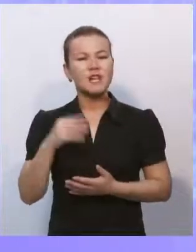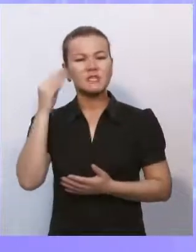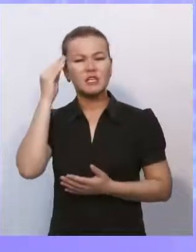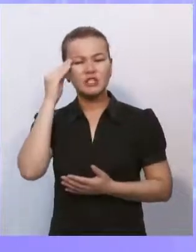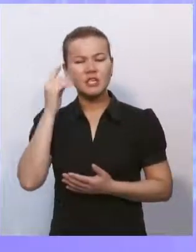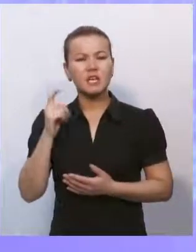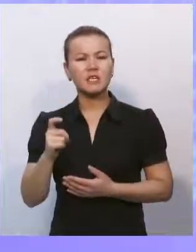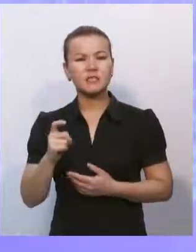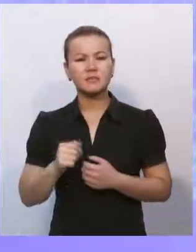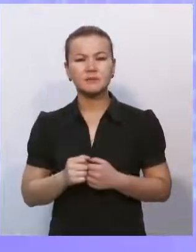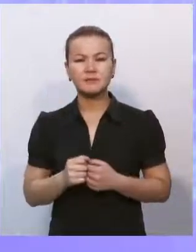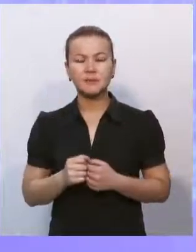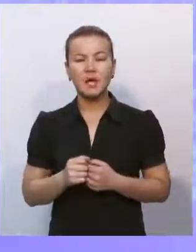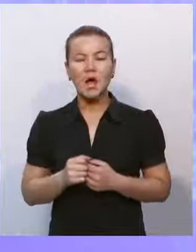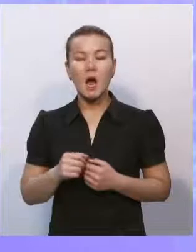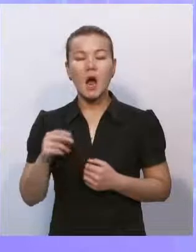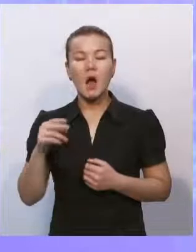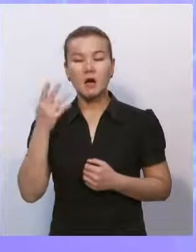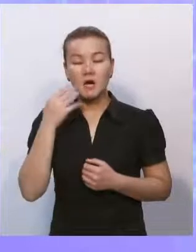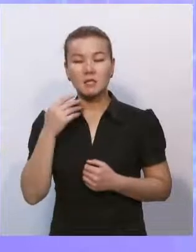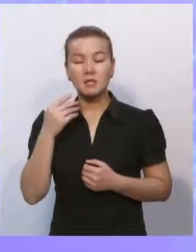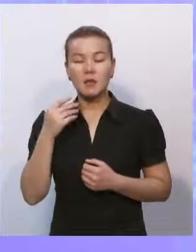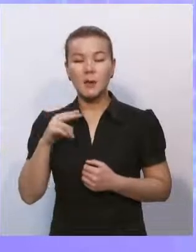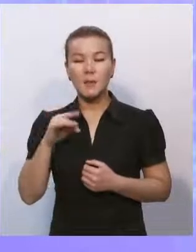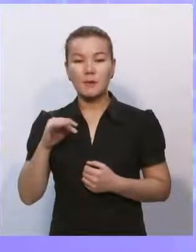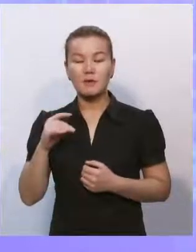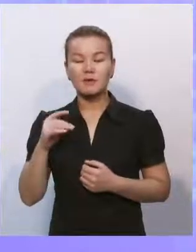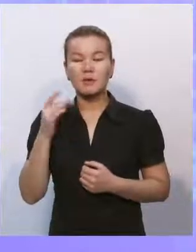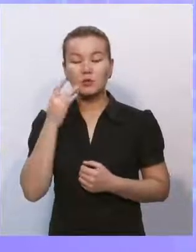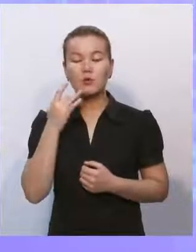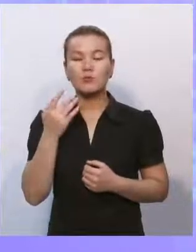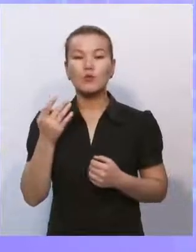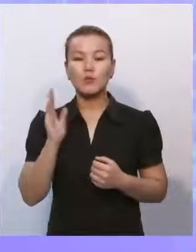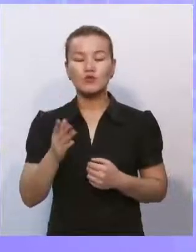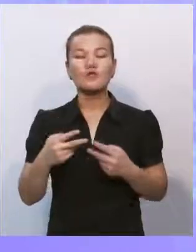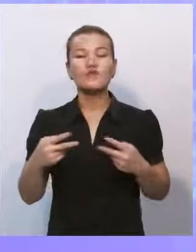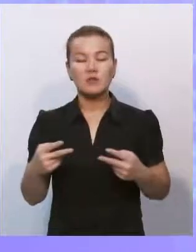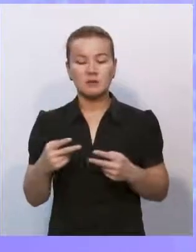x при котором будет верным равенство